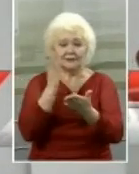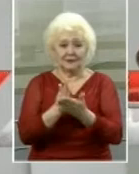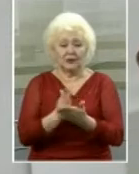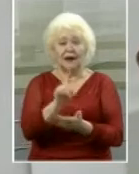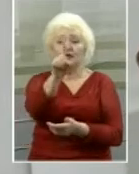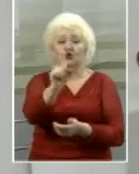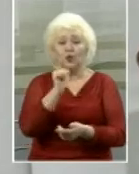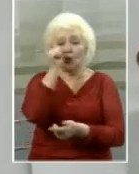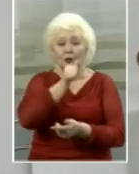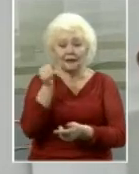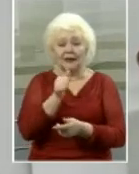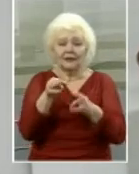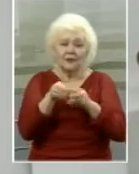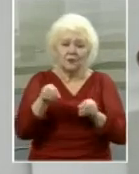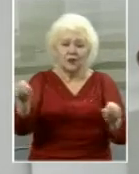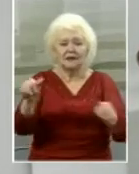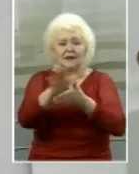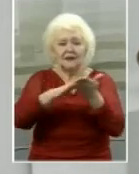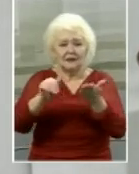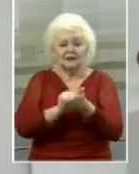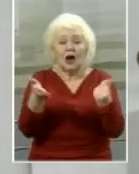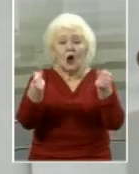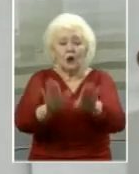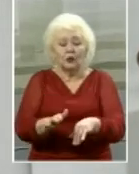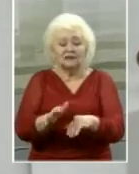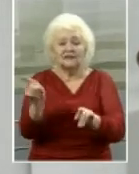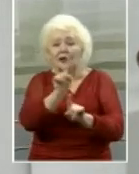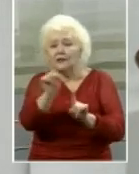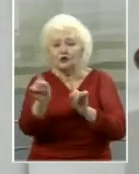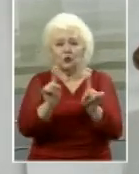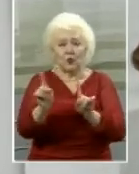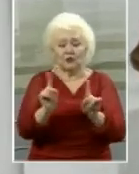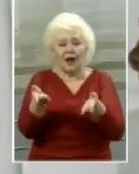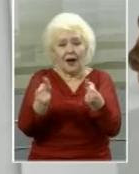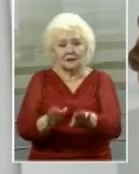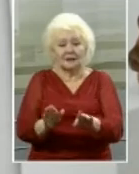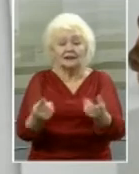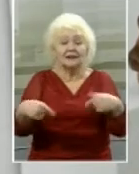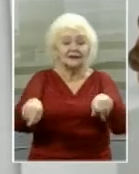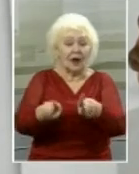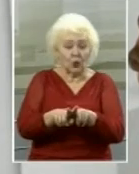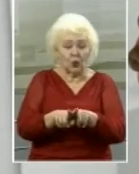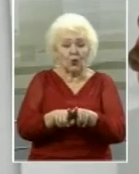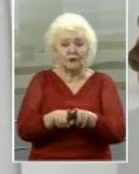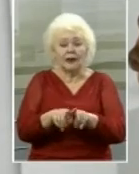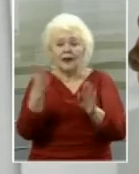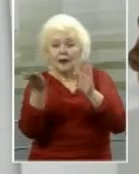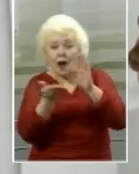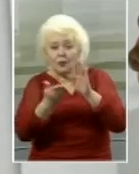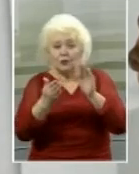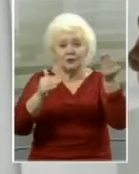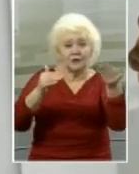100 років, погнили, перегнили, осталось от них что-то такое, труху